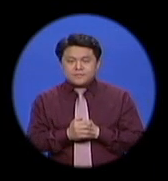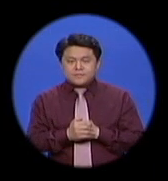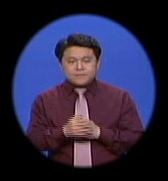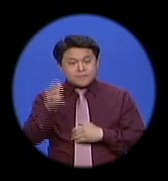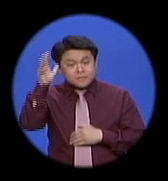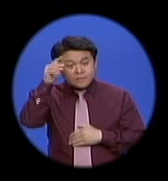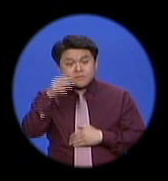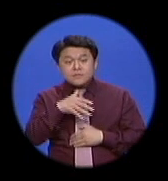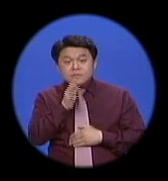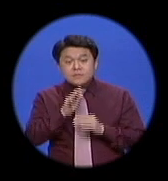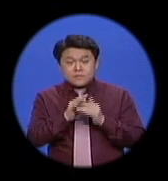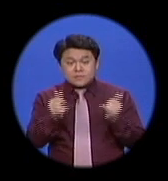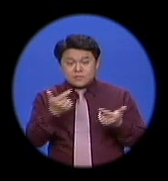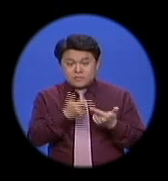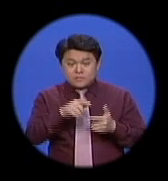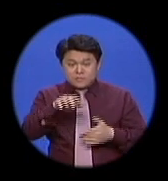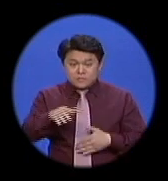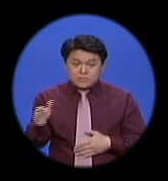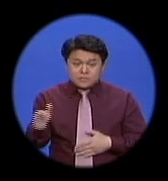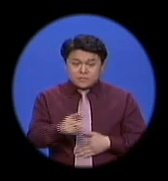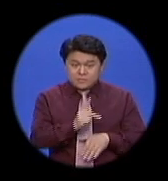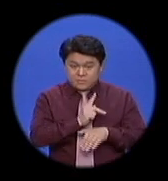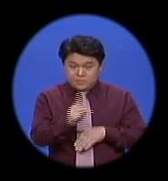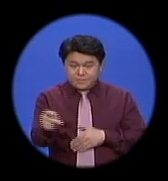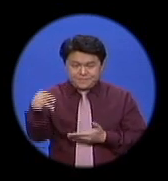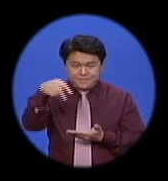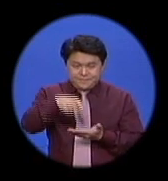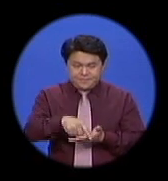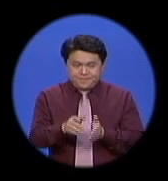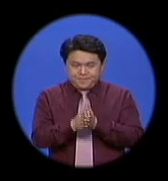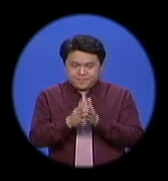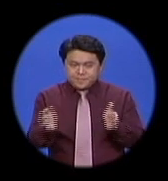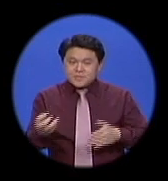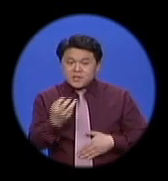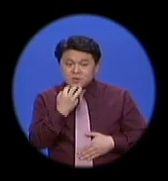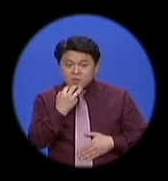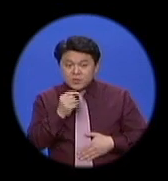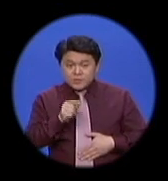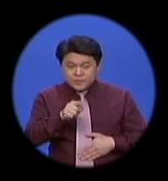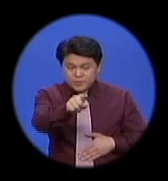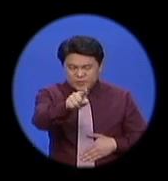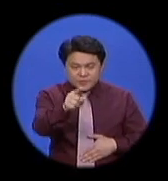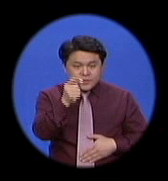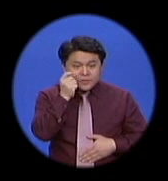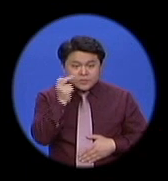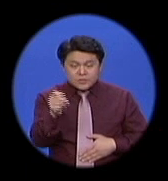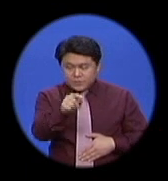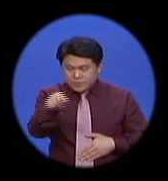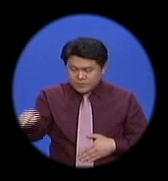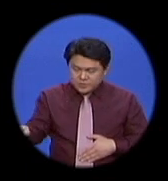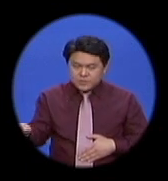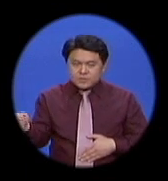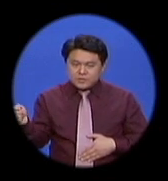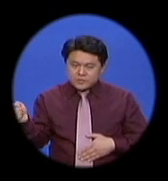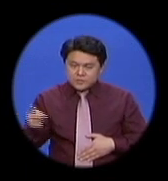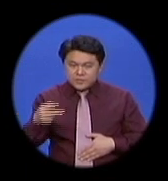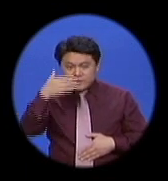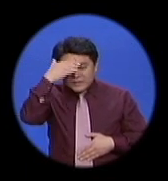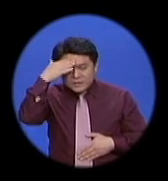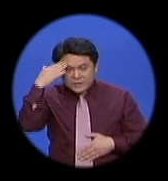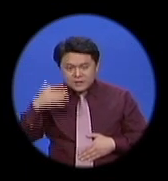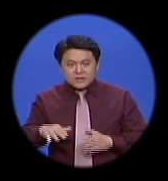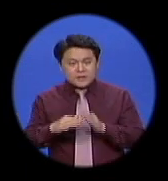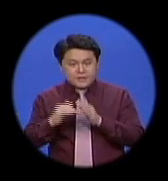치매 노인이 부산에서 KTX를 타고 서울에서 울산까지 갔다가 다행히